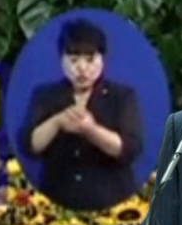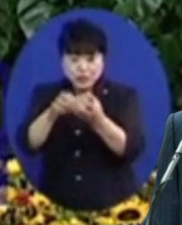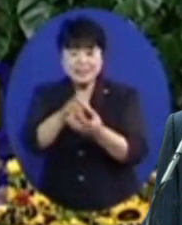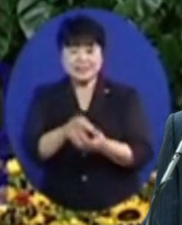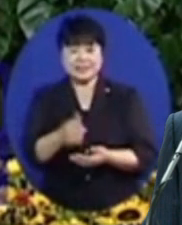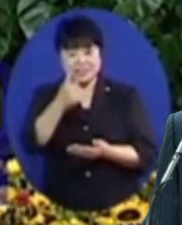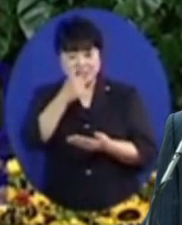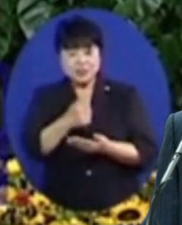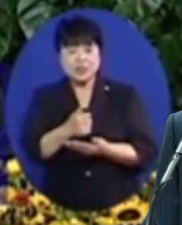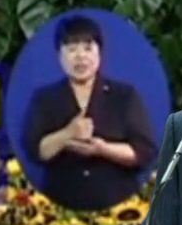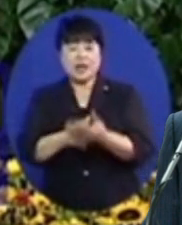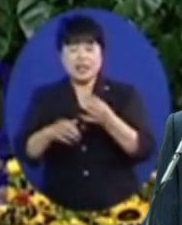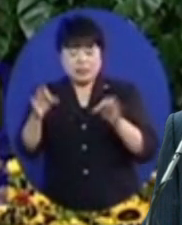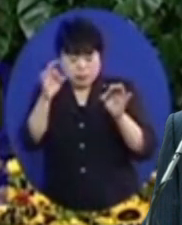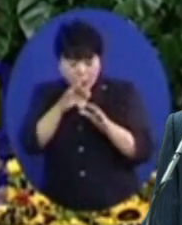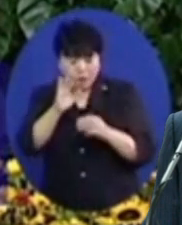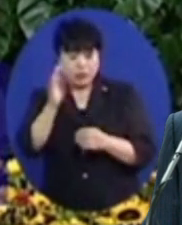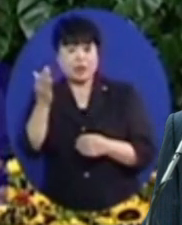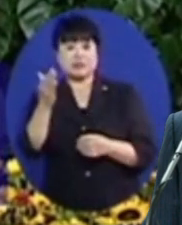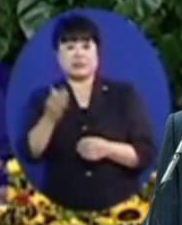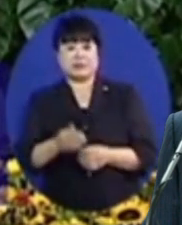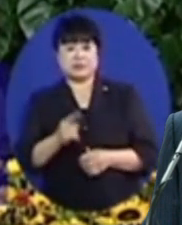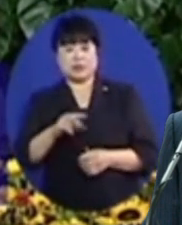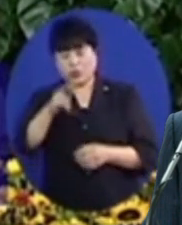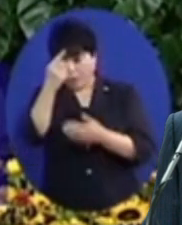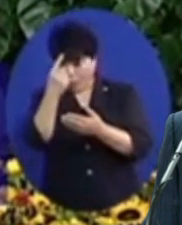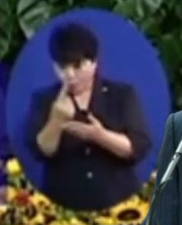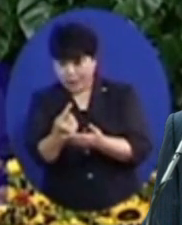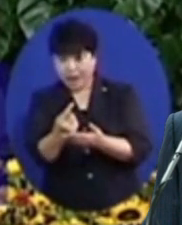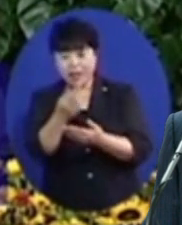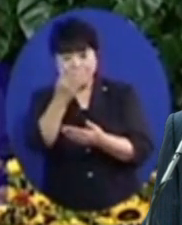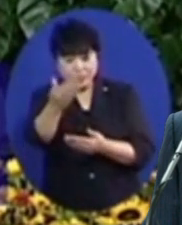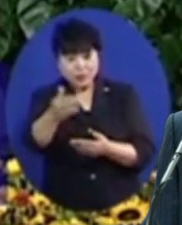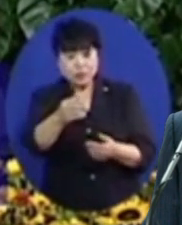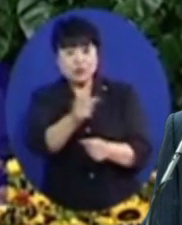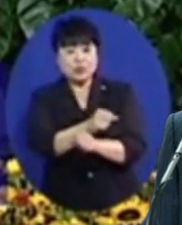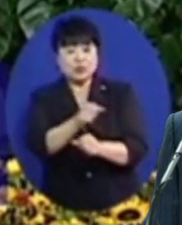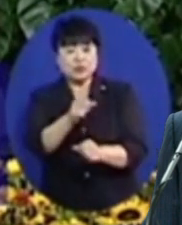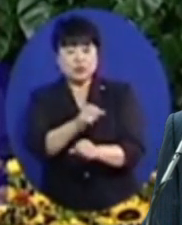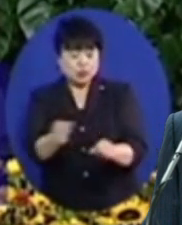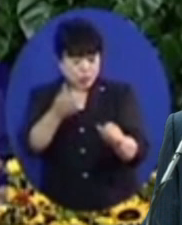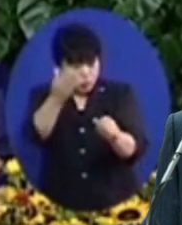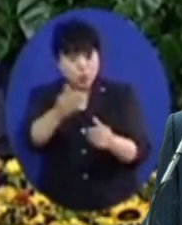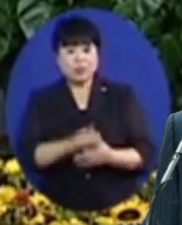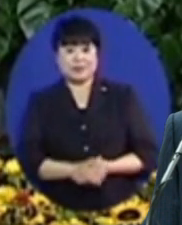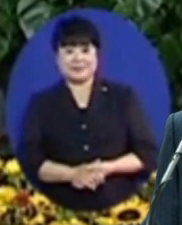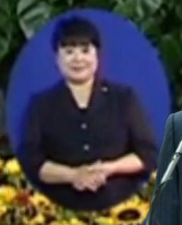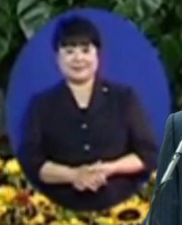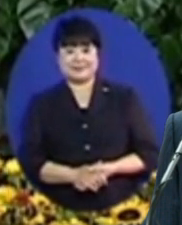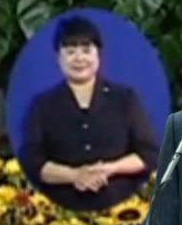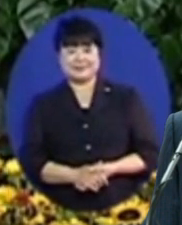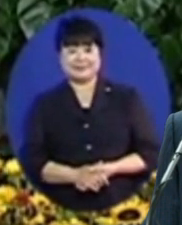죄를 안개같이 없이 하였으니 너는 내게로 돌아오라 내가 너를 구속하였습니다.